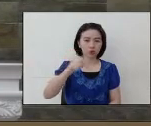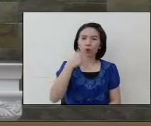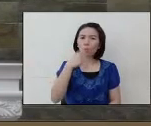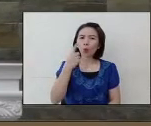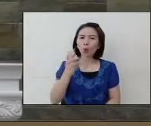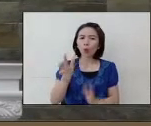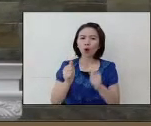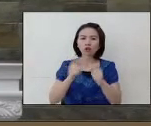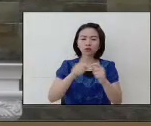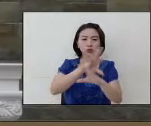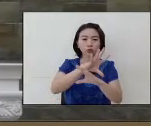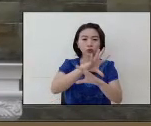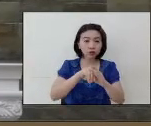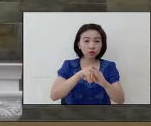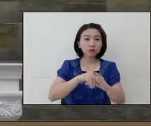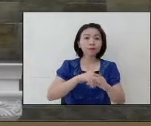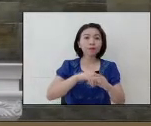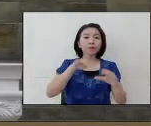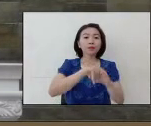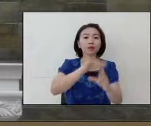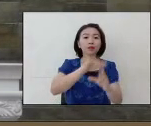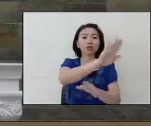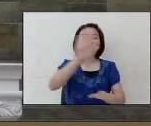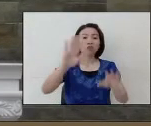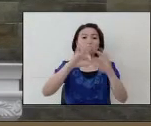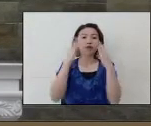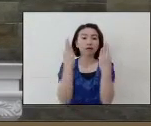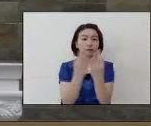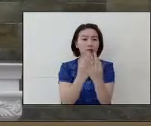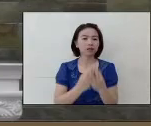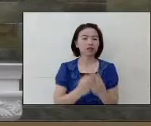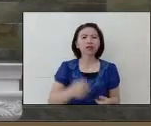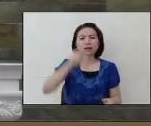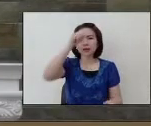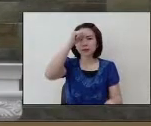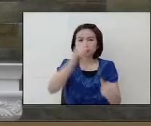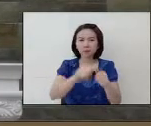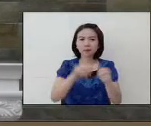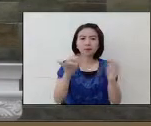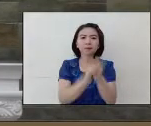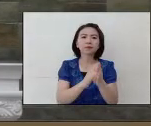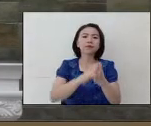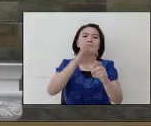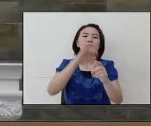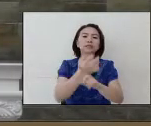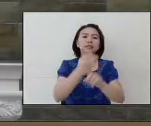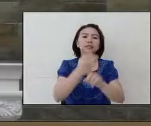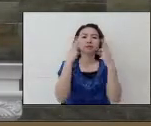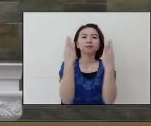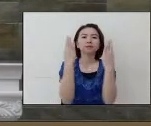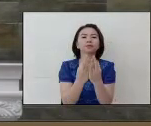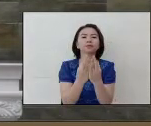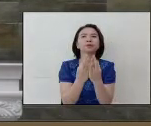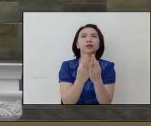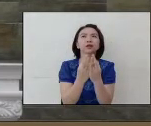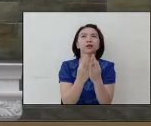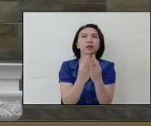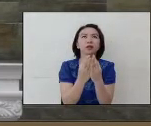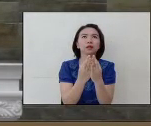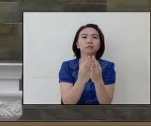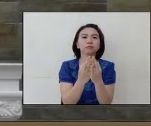po natin na bawat pamilya ay binubuo ng individuals. Okay? So, pagka na-intrude ang bawat